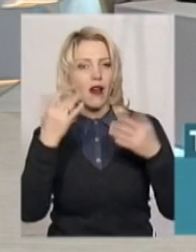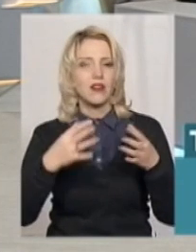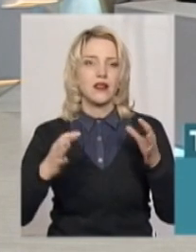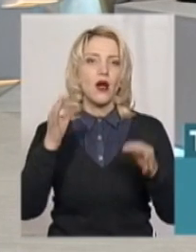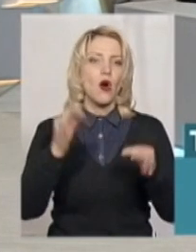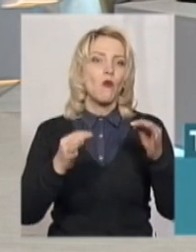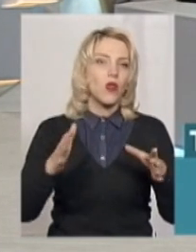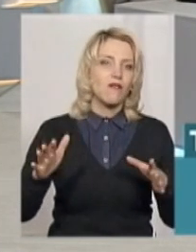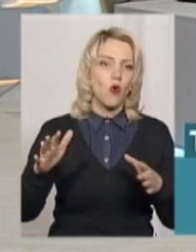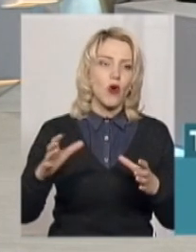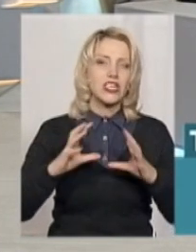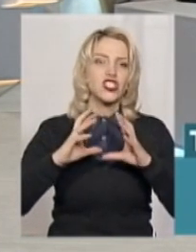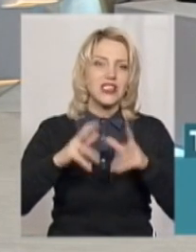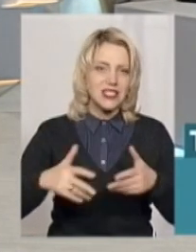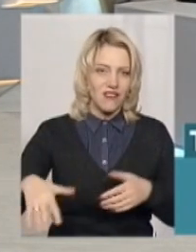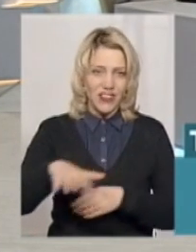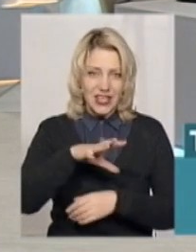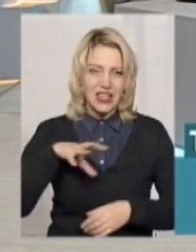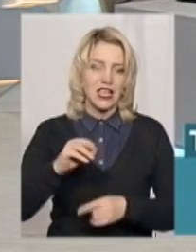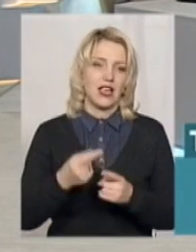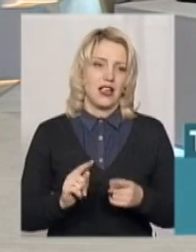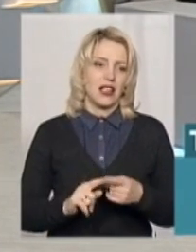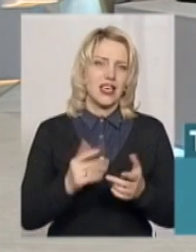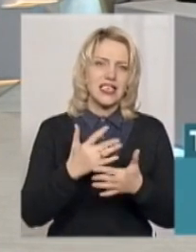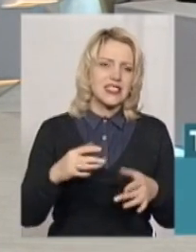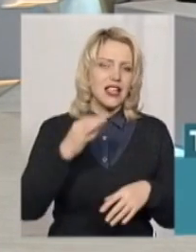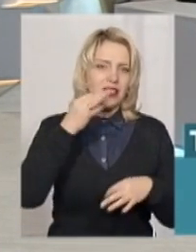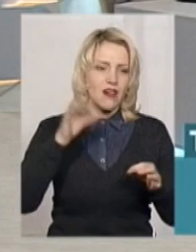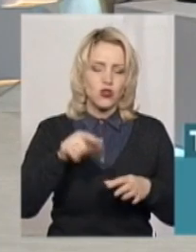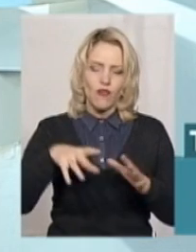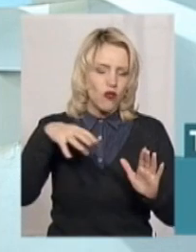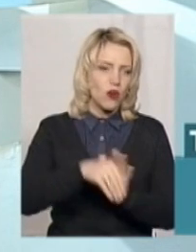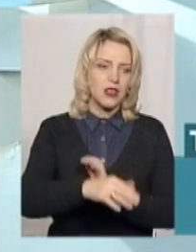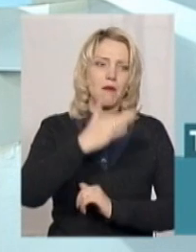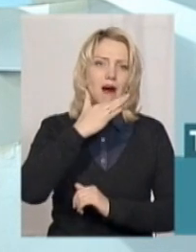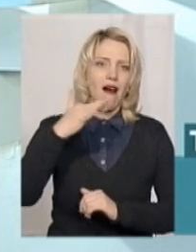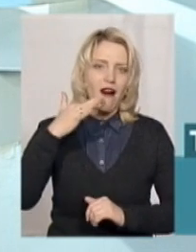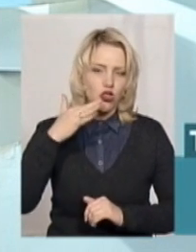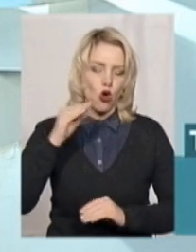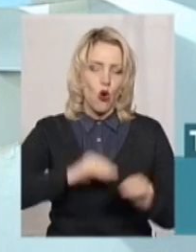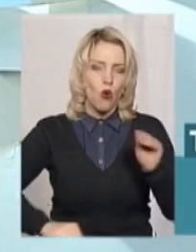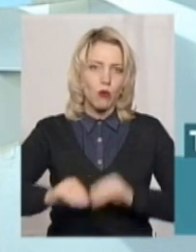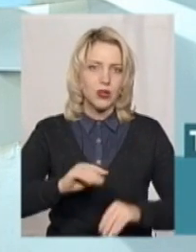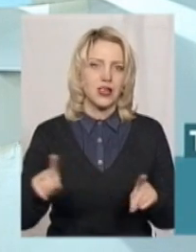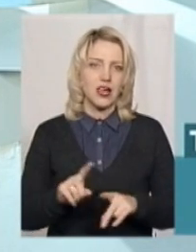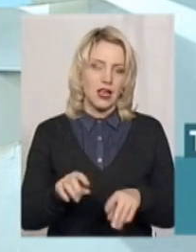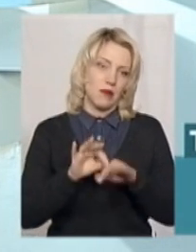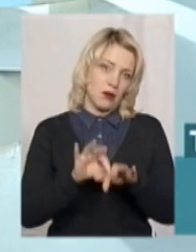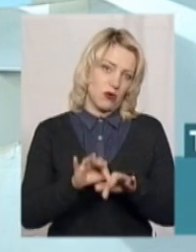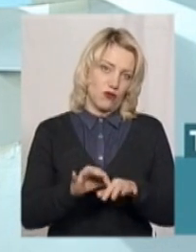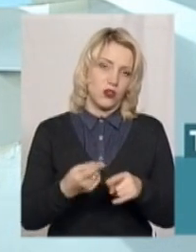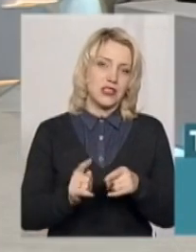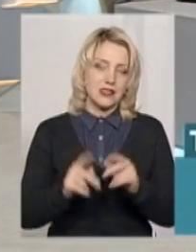навколишній світ, ну і так далі. Графомоторні навички. Сюди дуже багато входить компонентів, за якими проводиться